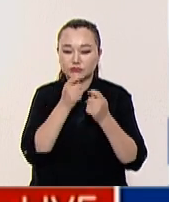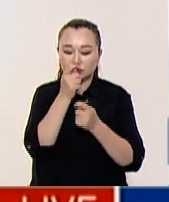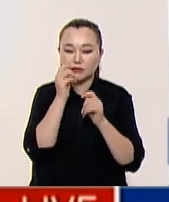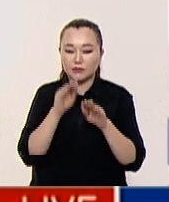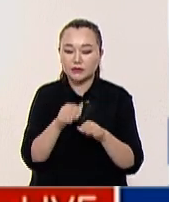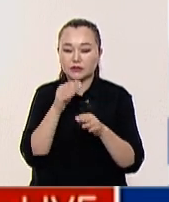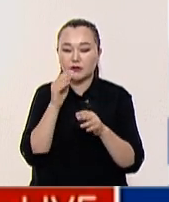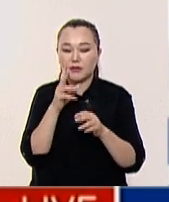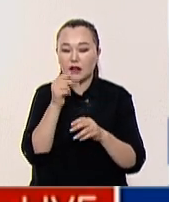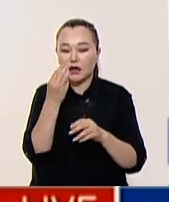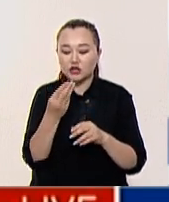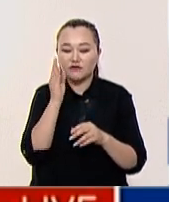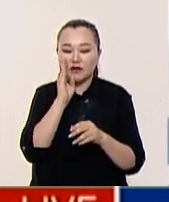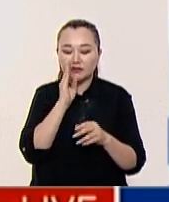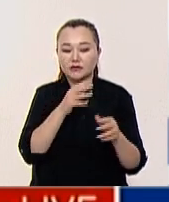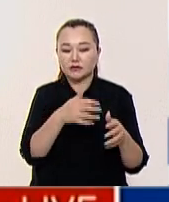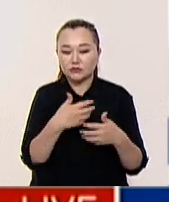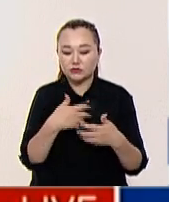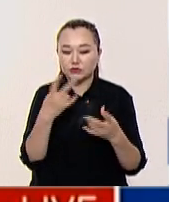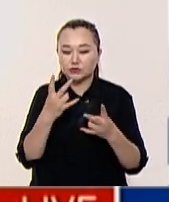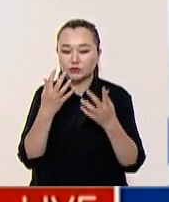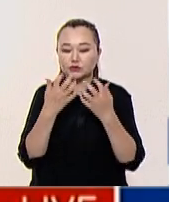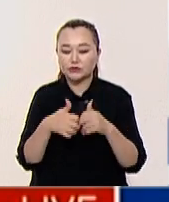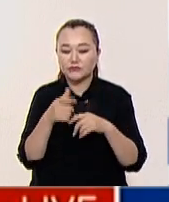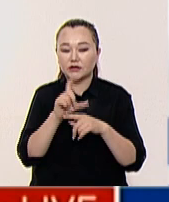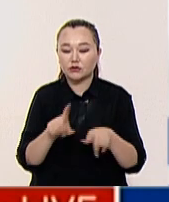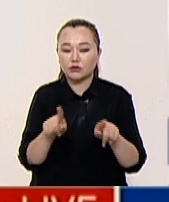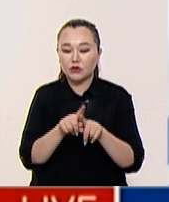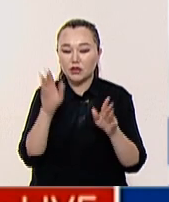керек суды Балқаш көлінен алатынында ескеру керек. Осы